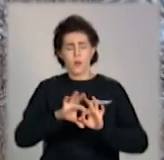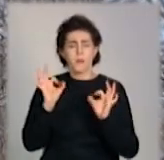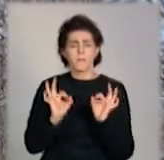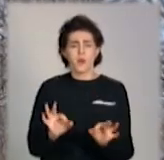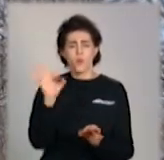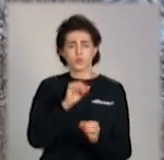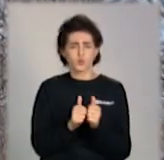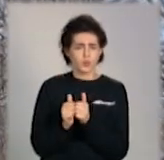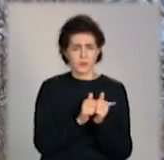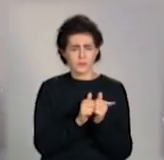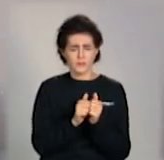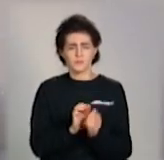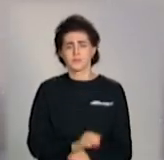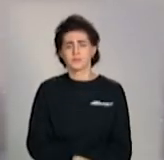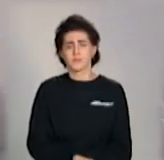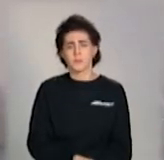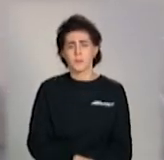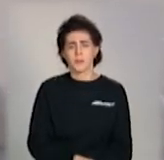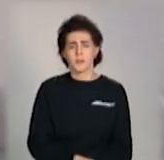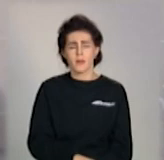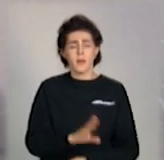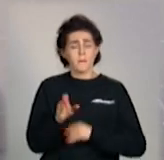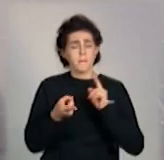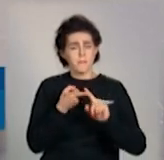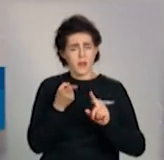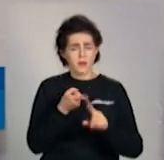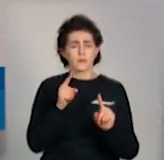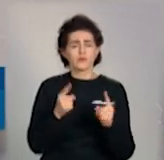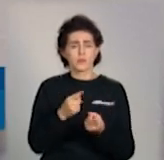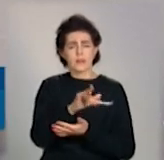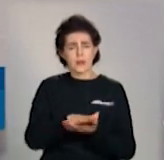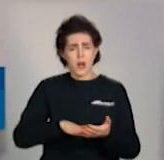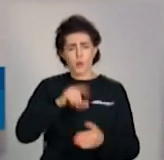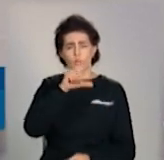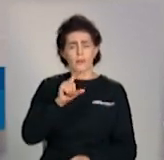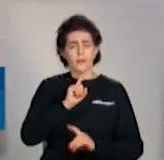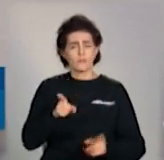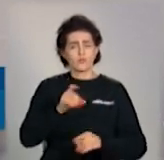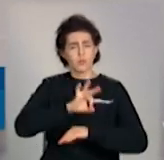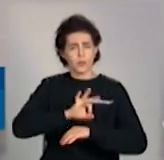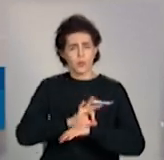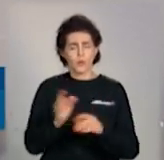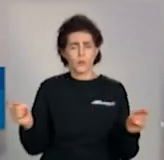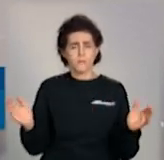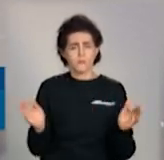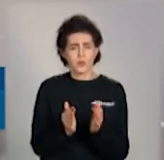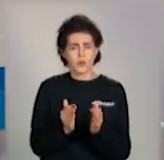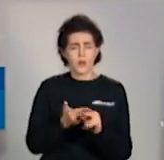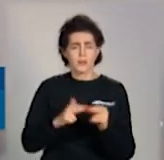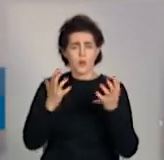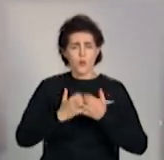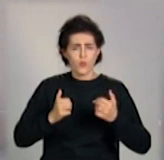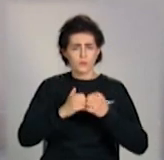імунізації сусідам. Во-первых, потому что дальше люди не будут болеть, уменьшается